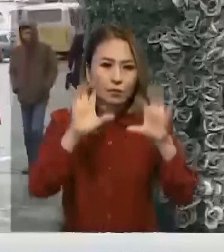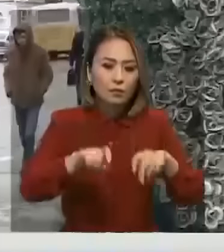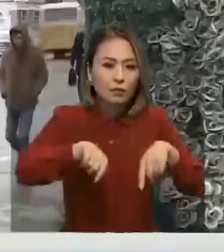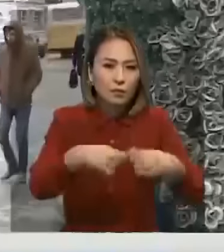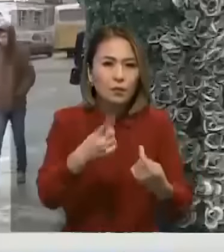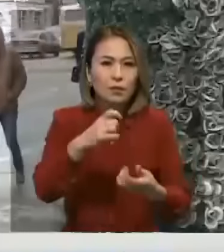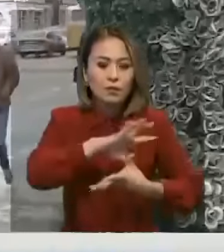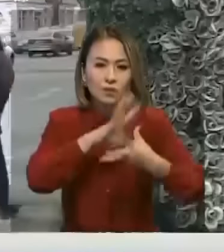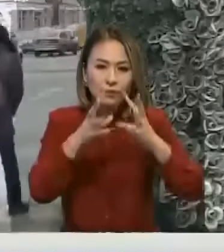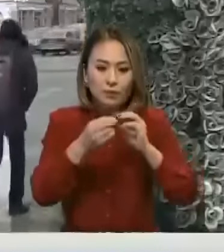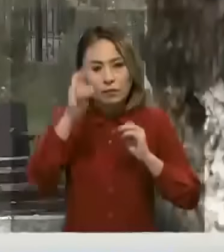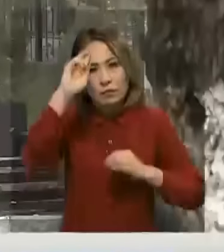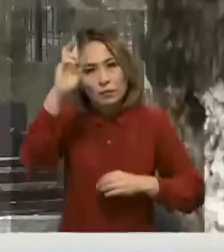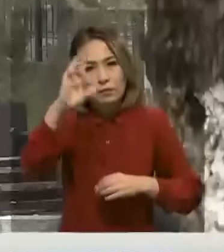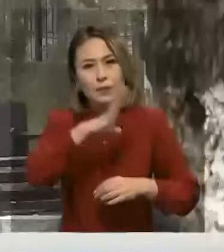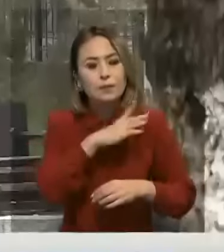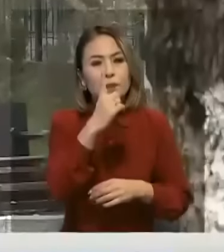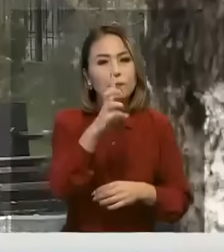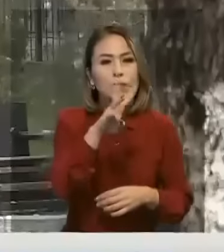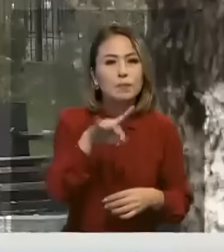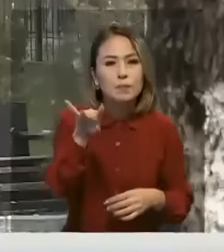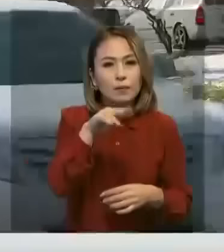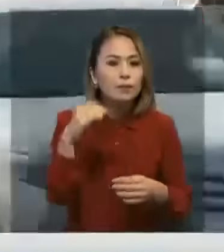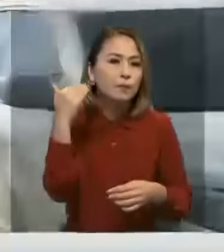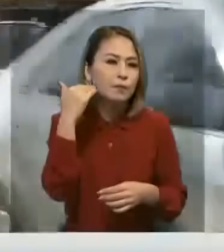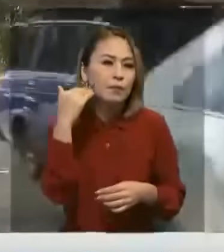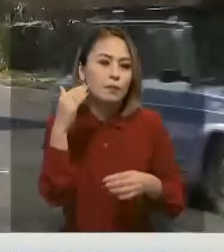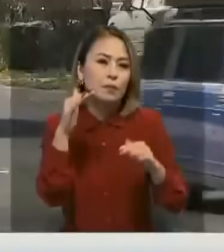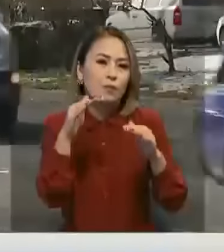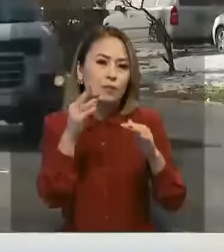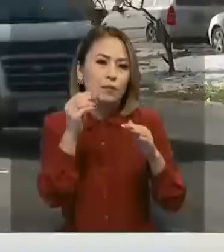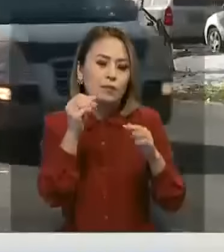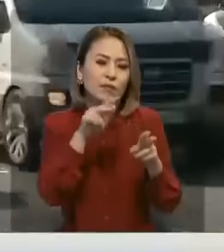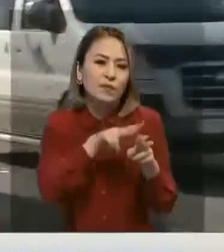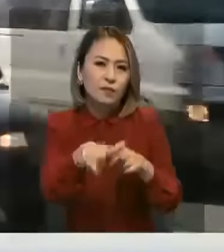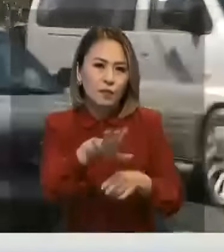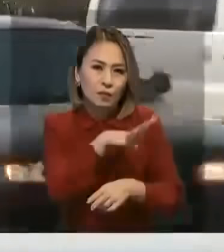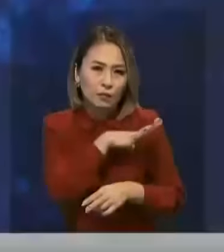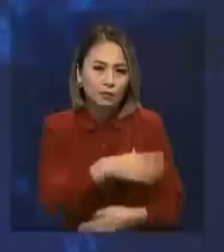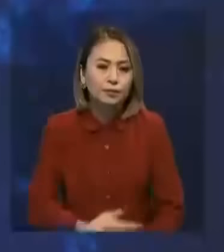әрекетінің нәтижесінде мемлекетке 1 миллиард теңгеден астам мөлшерде залал келтірілді.